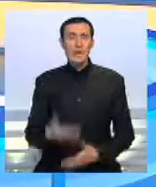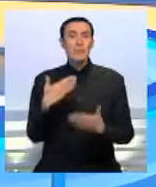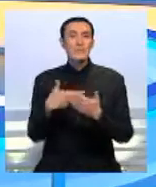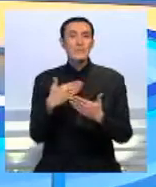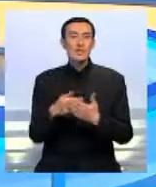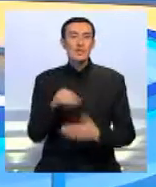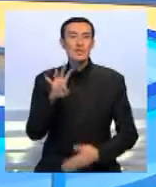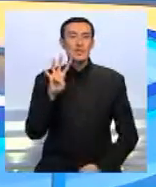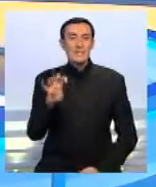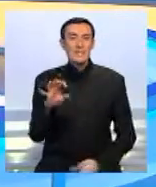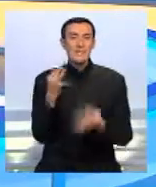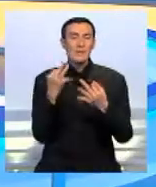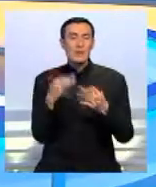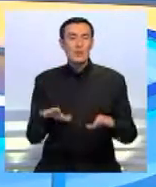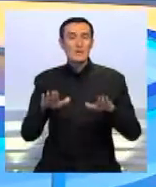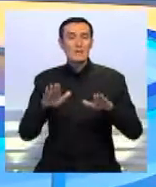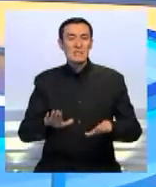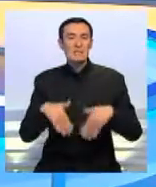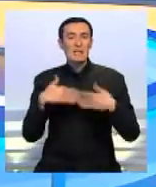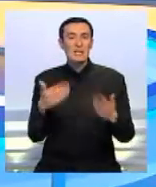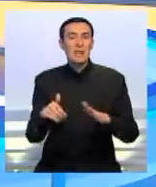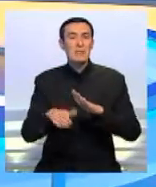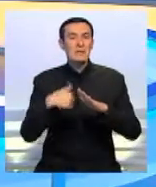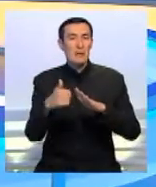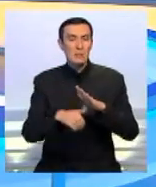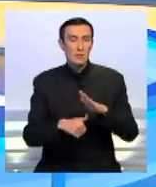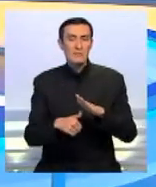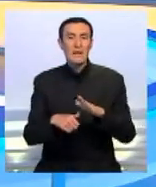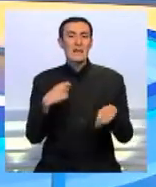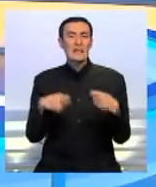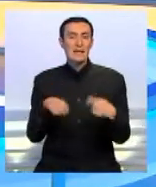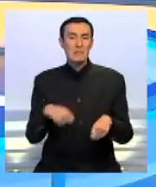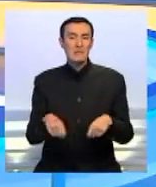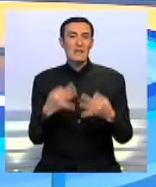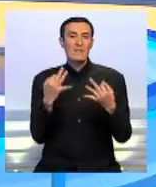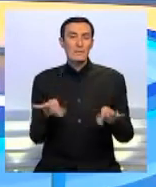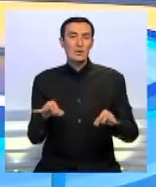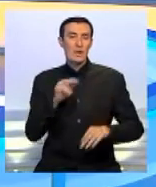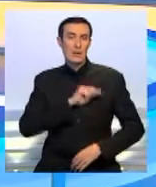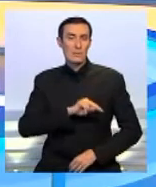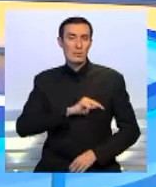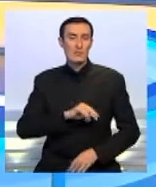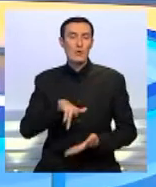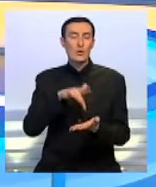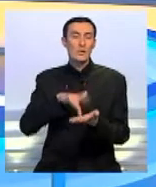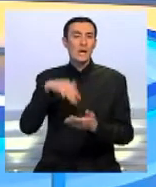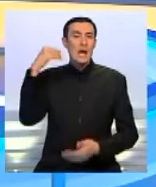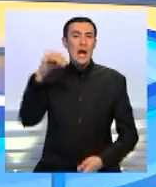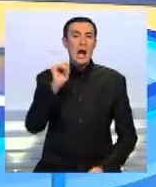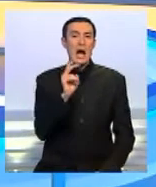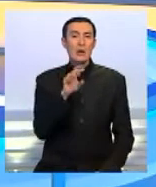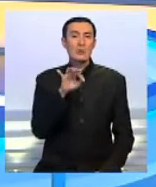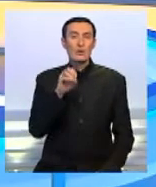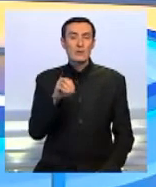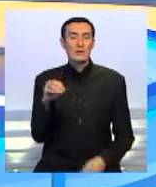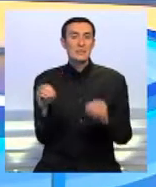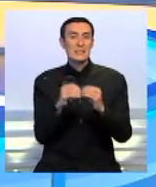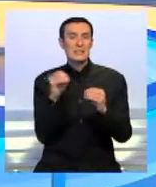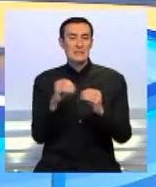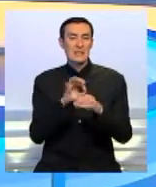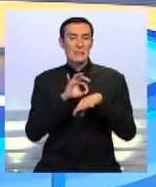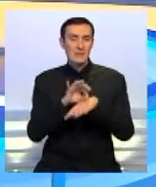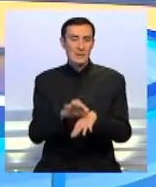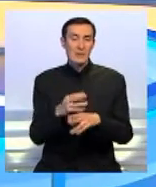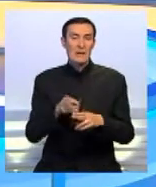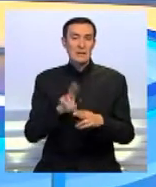Почти 400 свободных мест предложили безработным на очередной ярмарке вакансий в Актобе. С начала года это уже 10-я встреча с соискателями. На